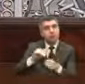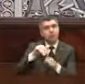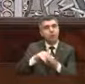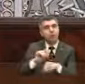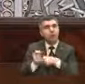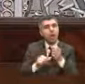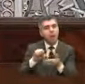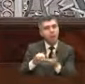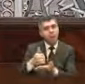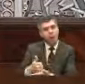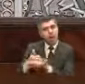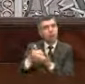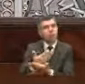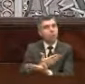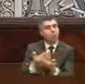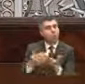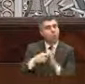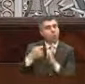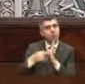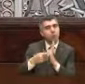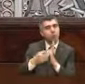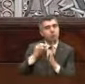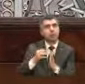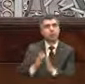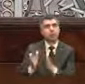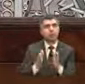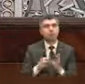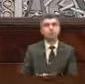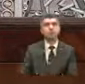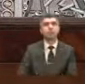أغلبية المشاريع كتسجل في هذا إطار هذا الصندوق. شكرا السيد الوزير.